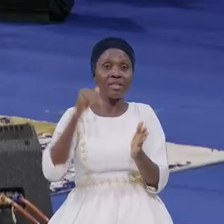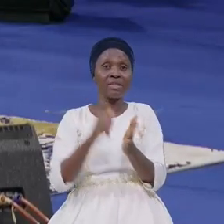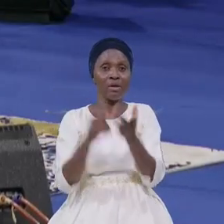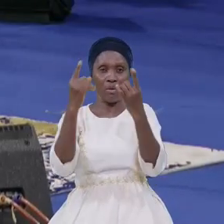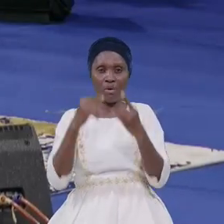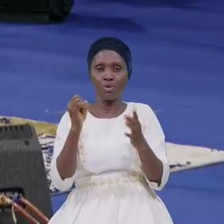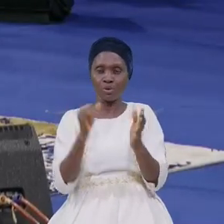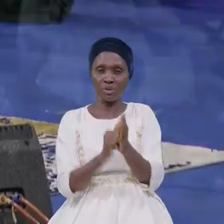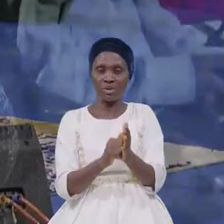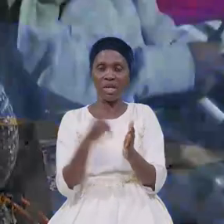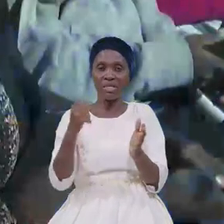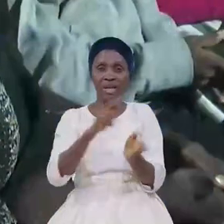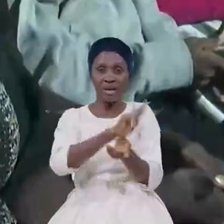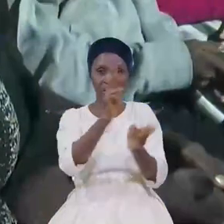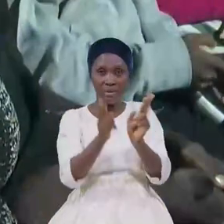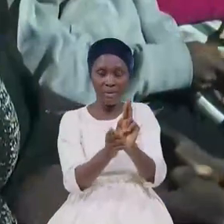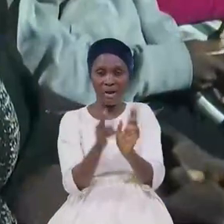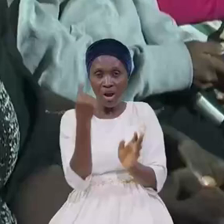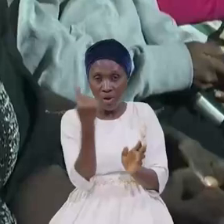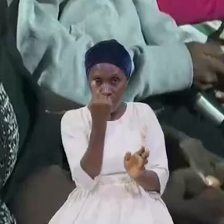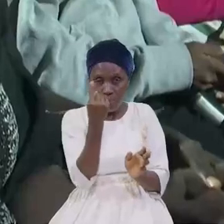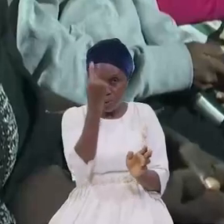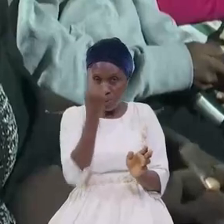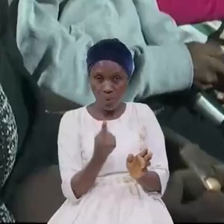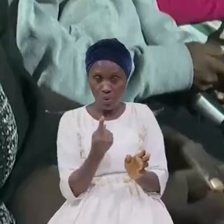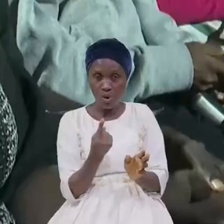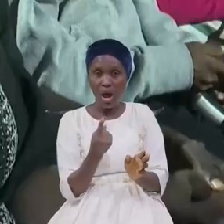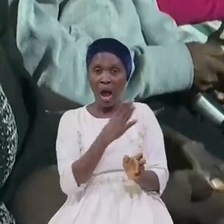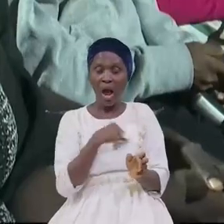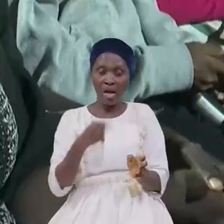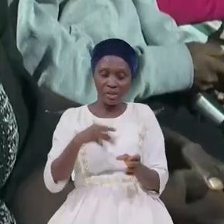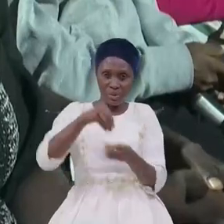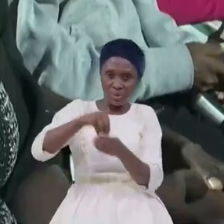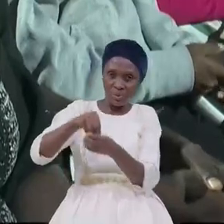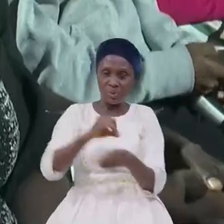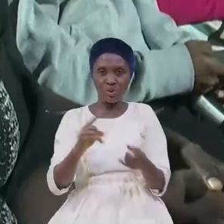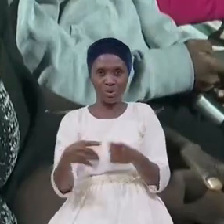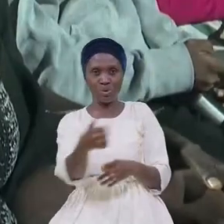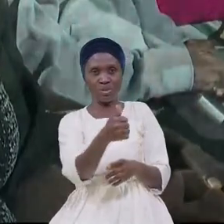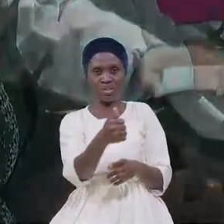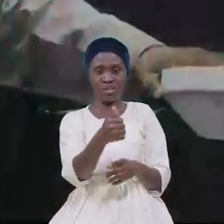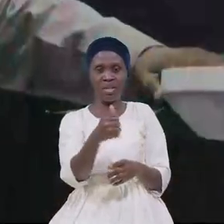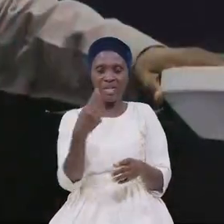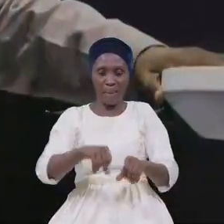ce n'est pas la grâce que la pluie vient pour que la repentance et le fait